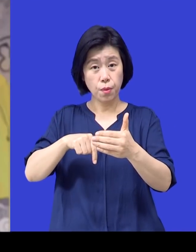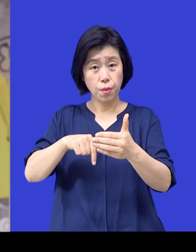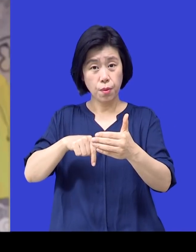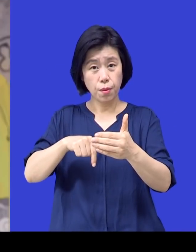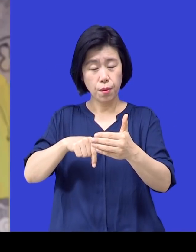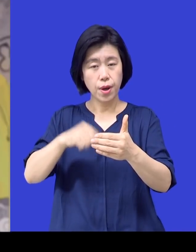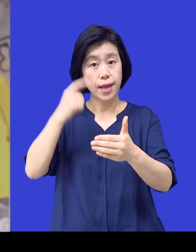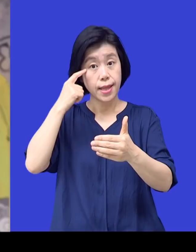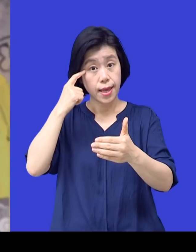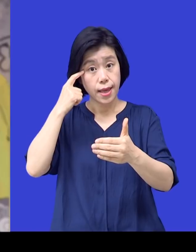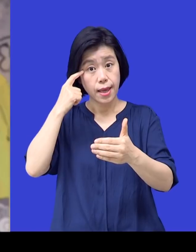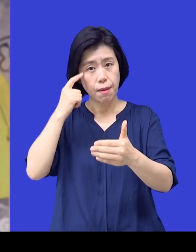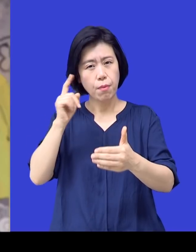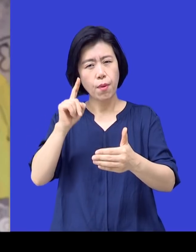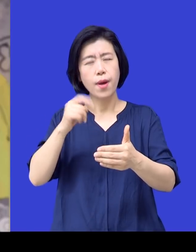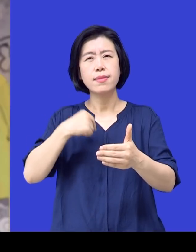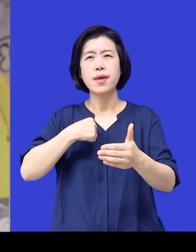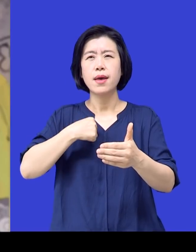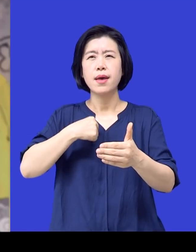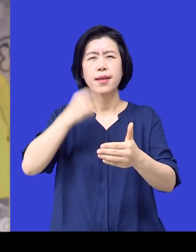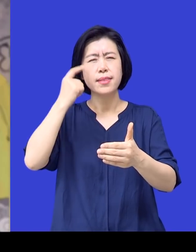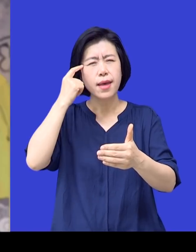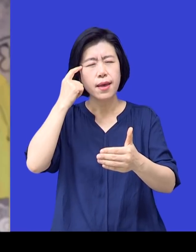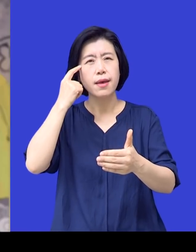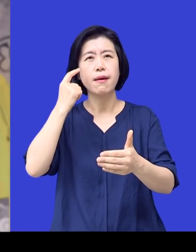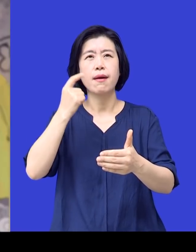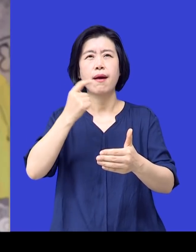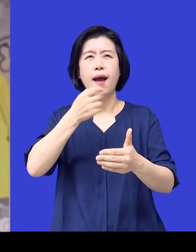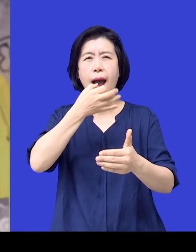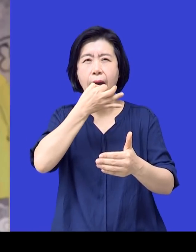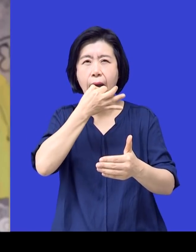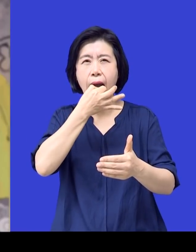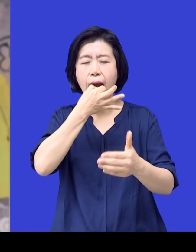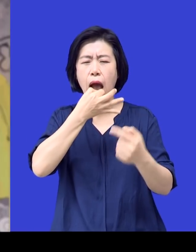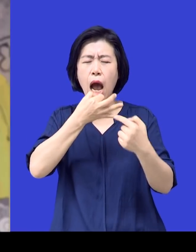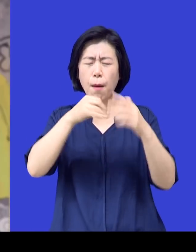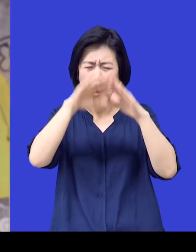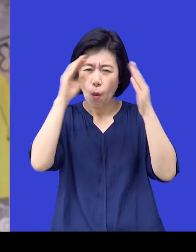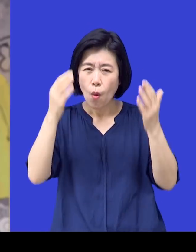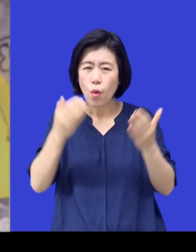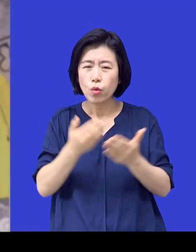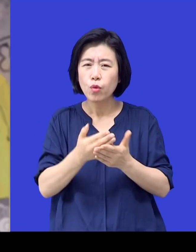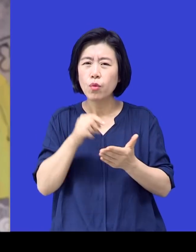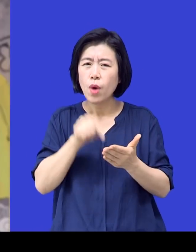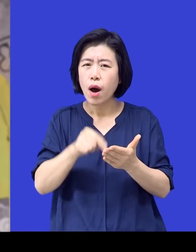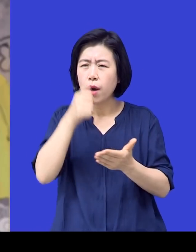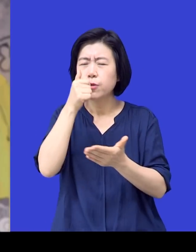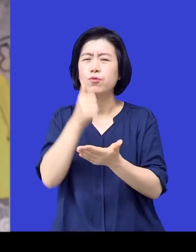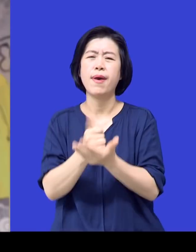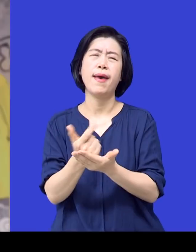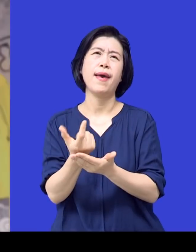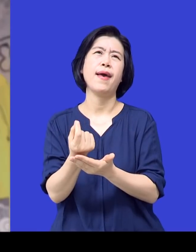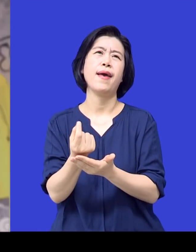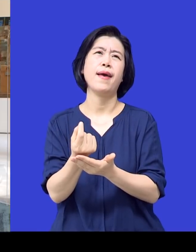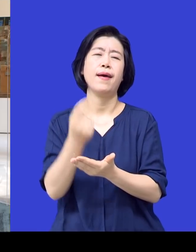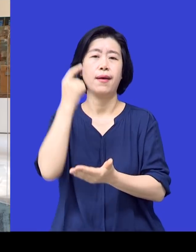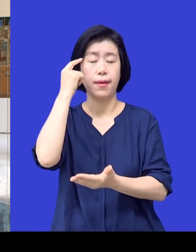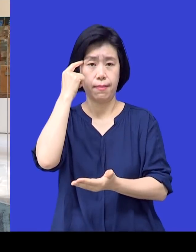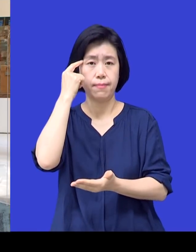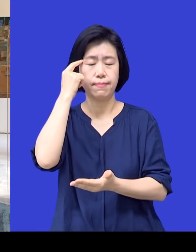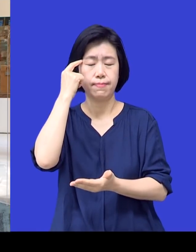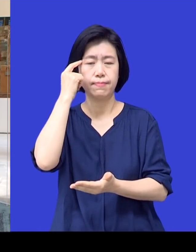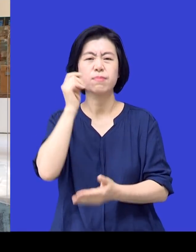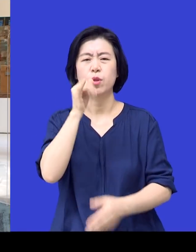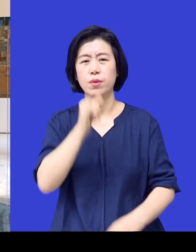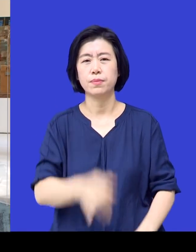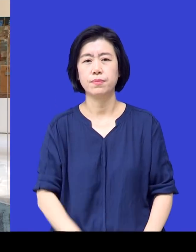속에서 나오는 이 모든 질투, 욕망, 이 모든 것이 다 죄 아니냐 하는 이것의 싸움이었지. 예.